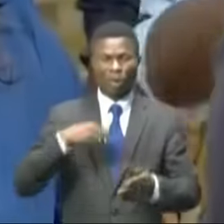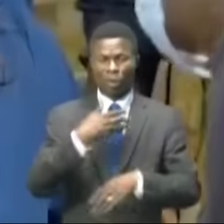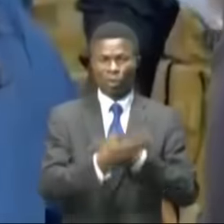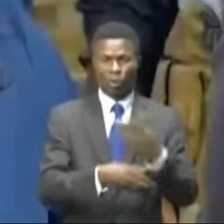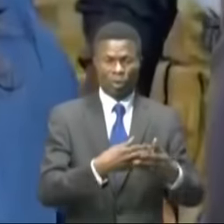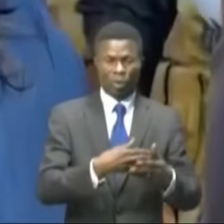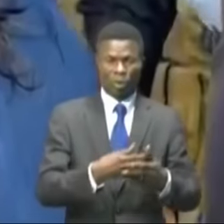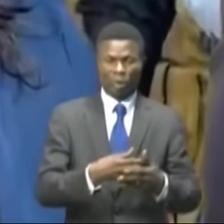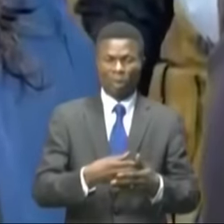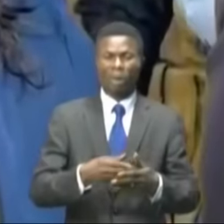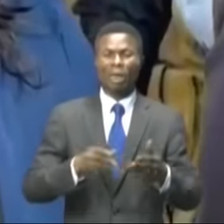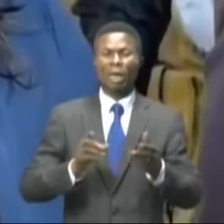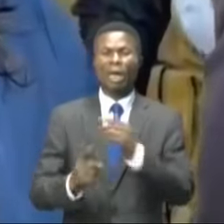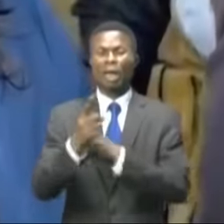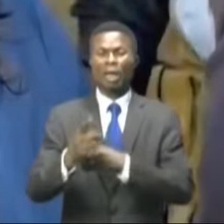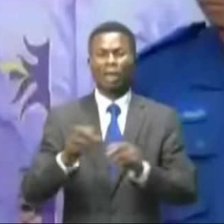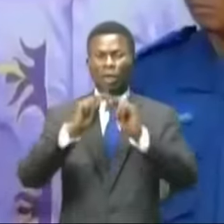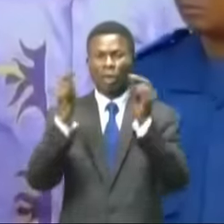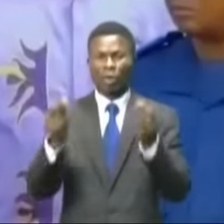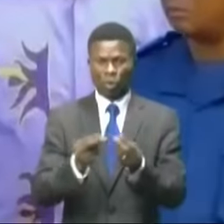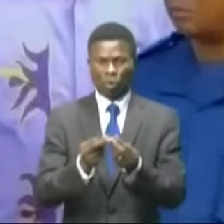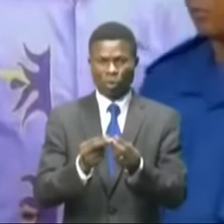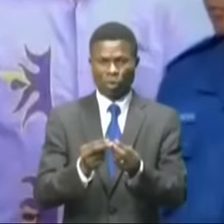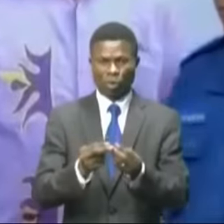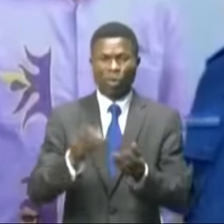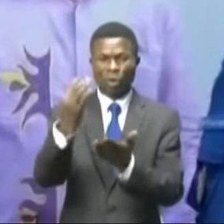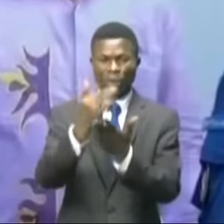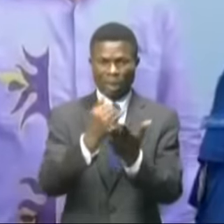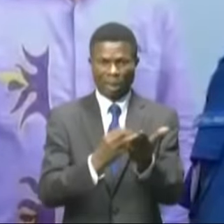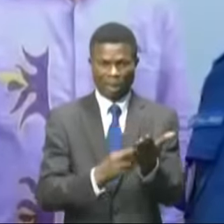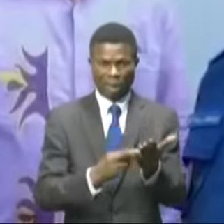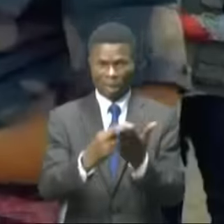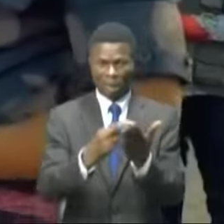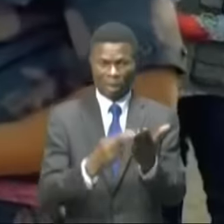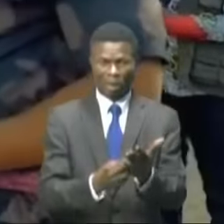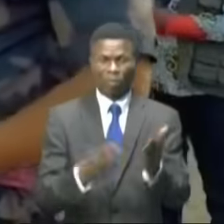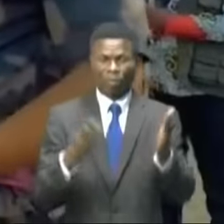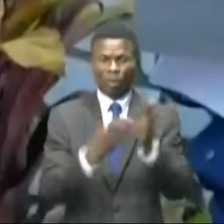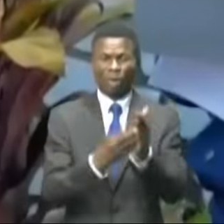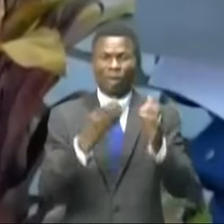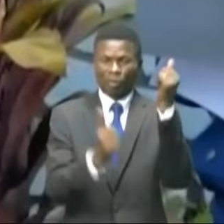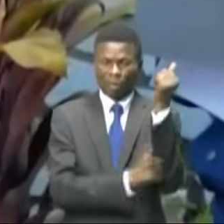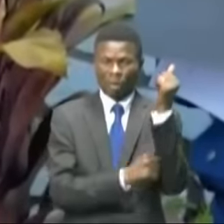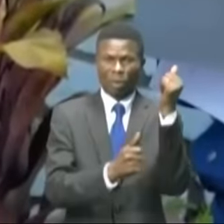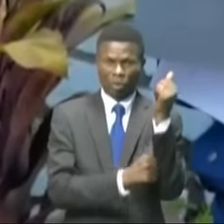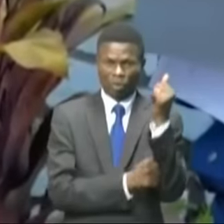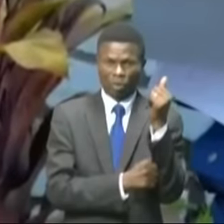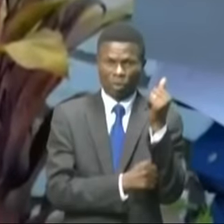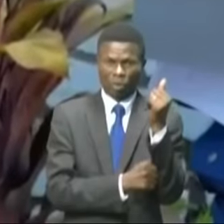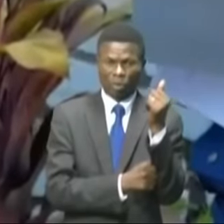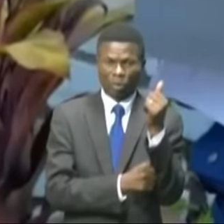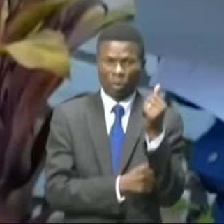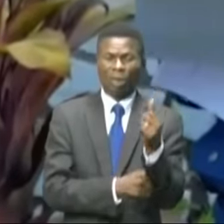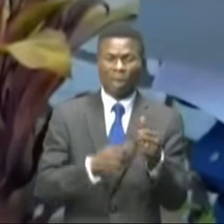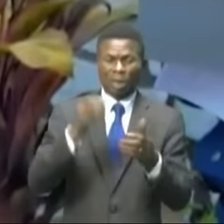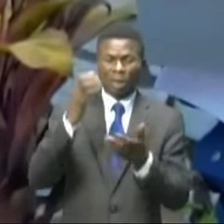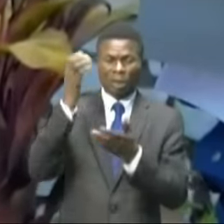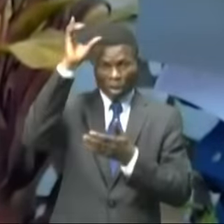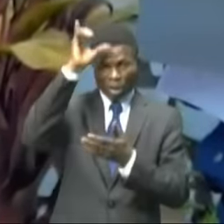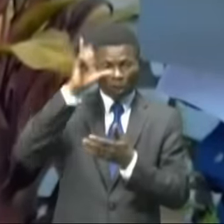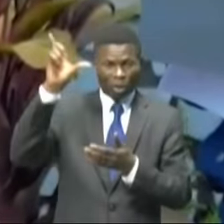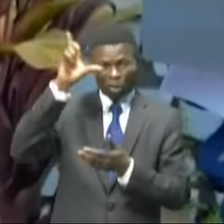le démantèlement des réseaux de ravitaillement et de recrutement de 9 personnes. Luboyankashama